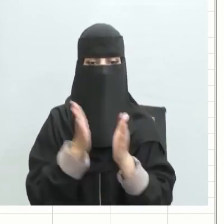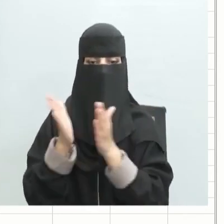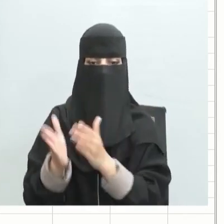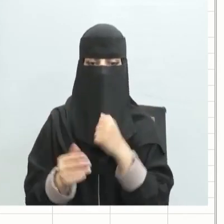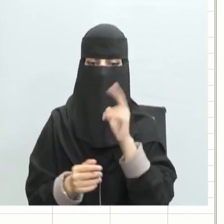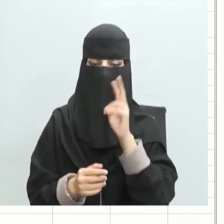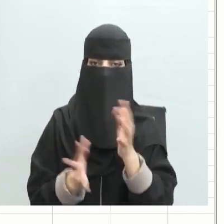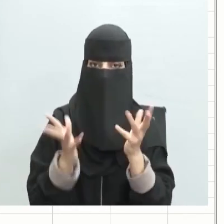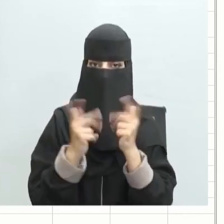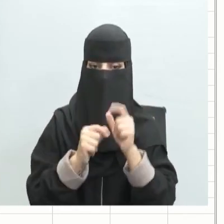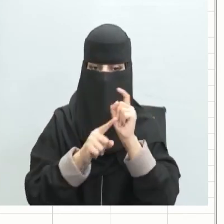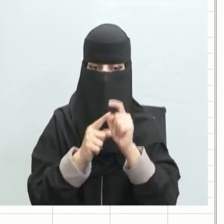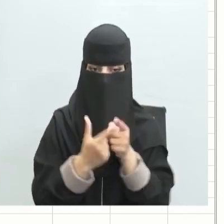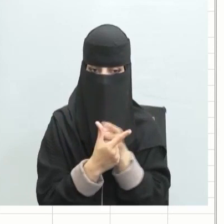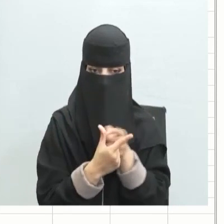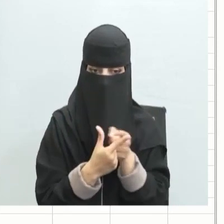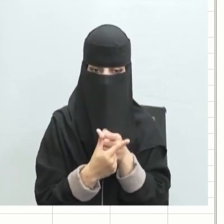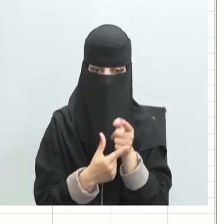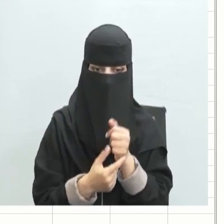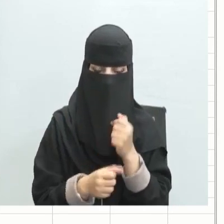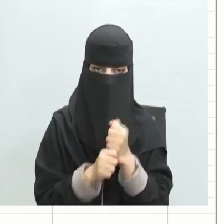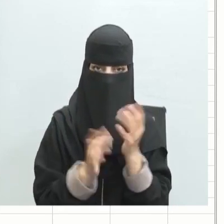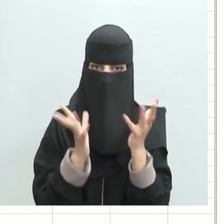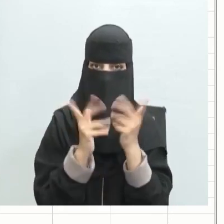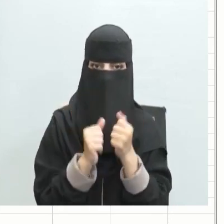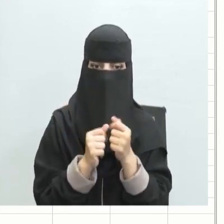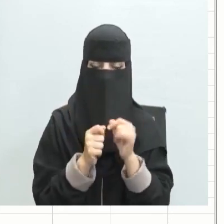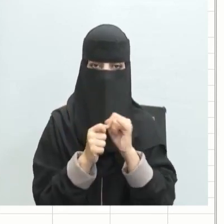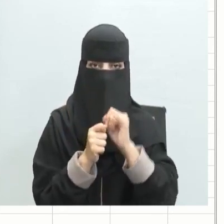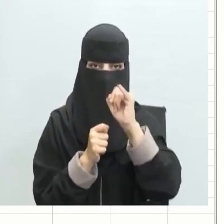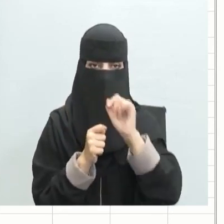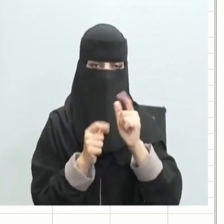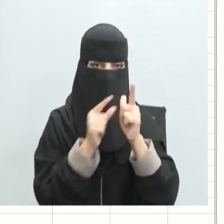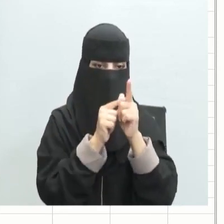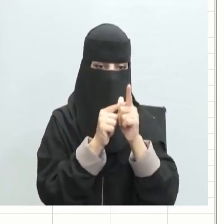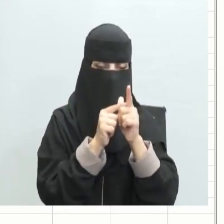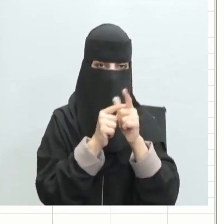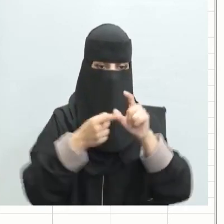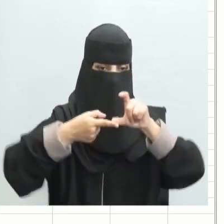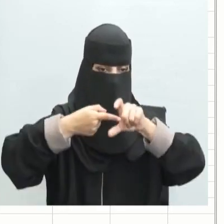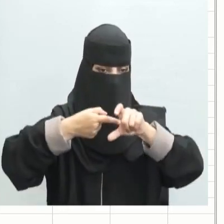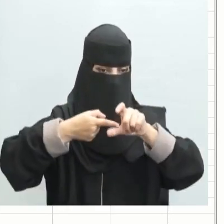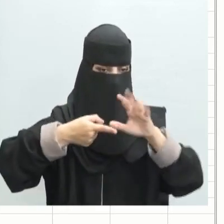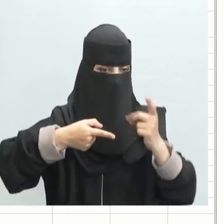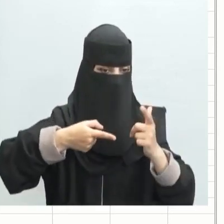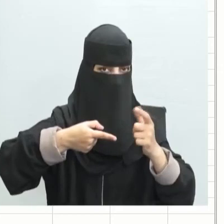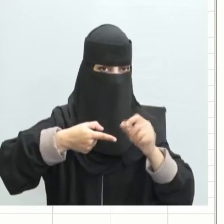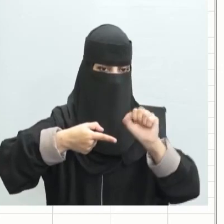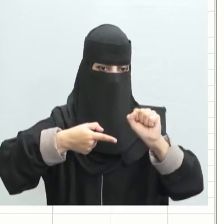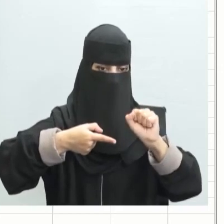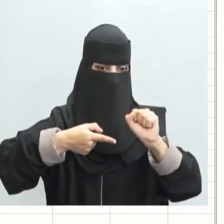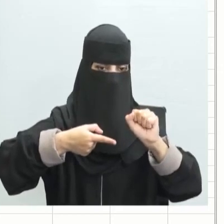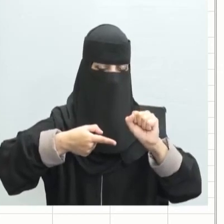حبيت اشوف النسب بين هذه المثلثات لو بغيت احسب طول الضلع b لو قسمتها على اي ش بيعطيني لو